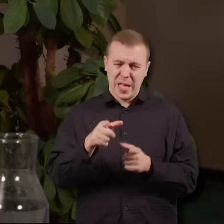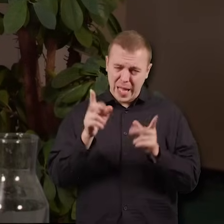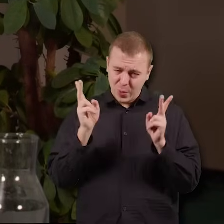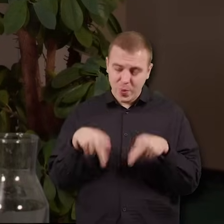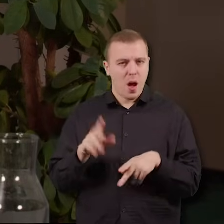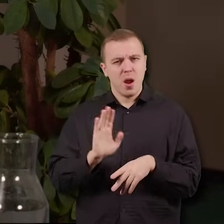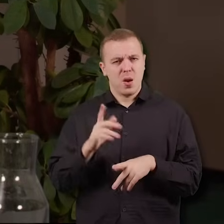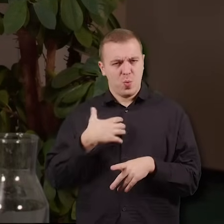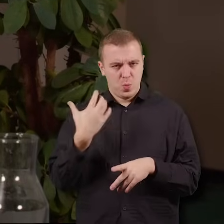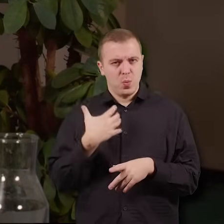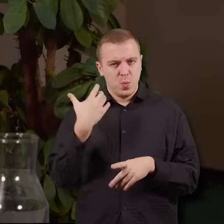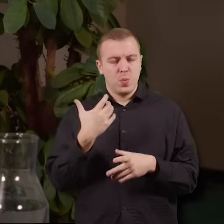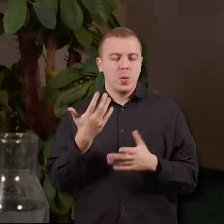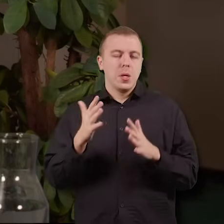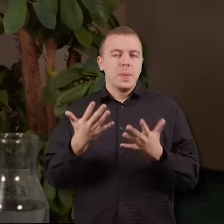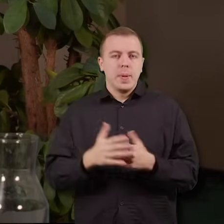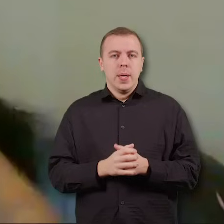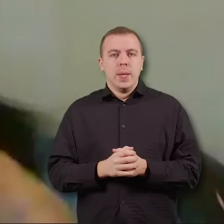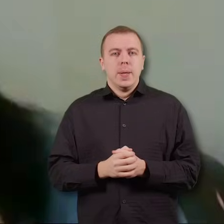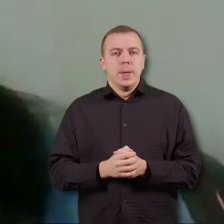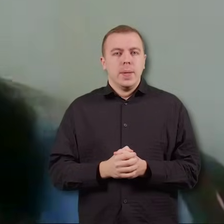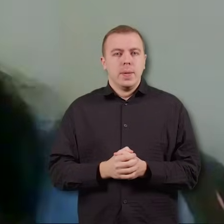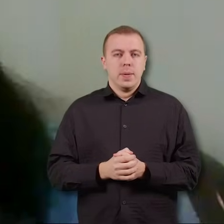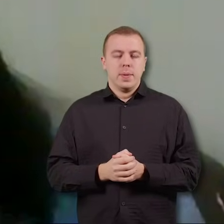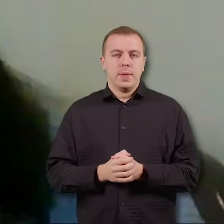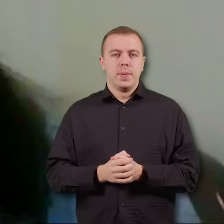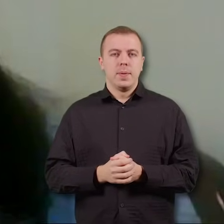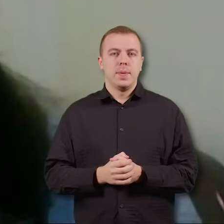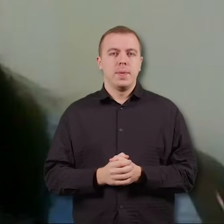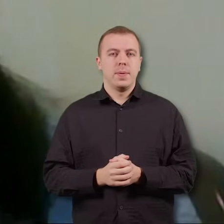ar grėsminga jūsų akimis, kurią reiktų stabdyti?